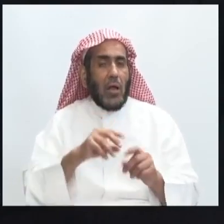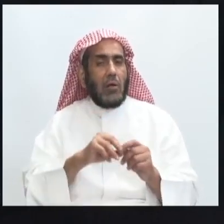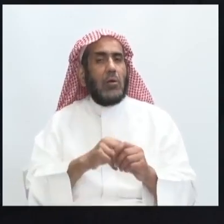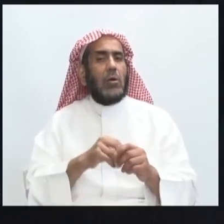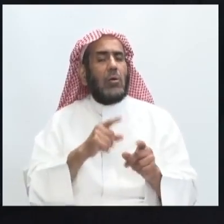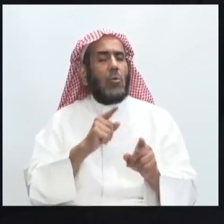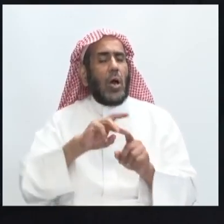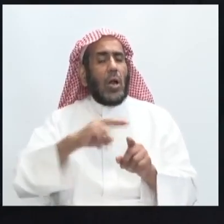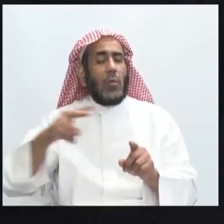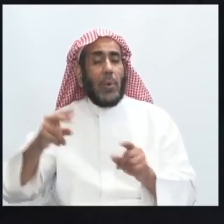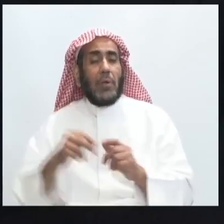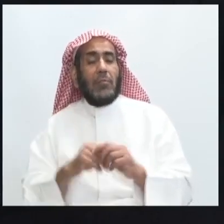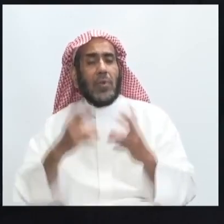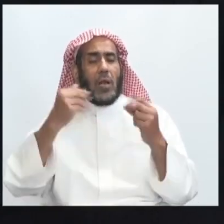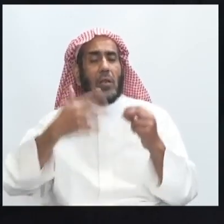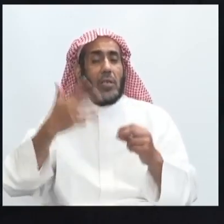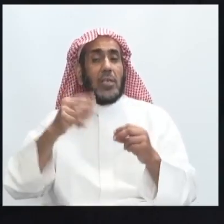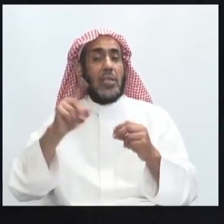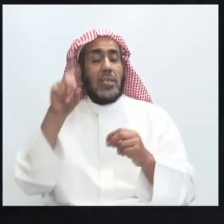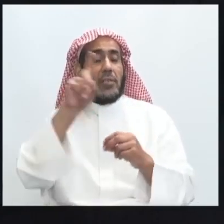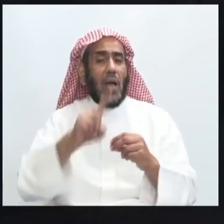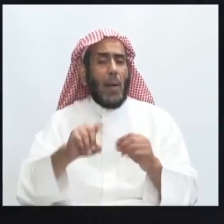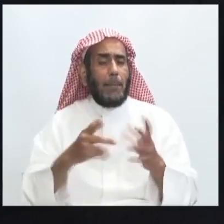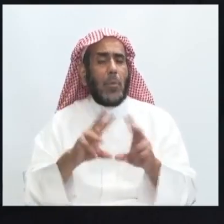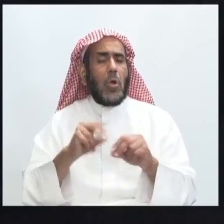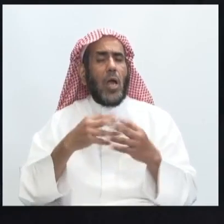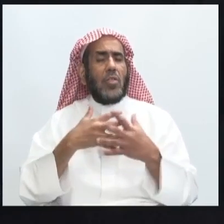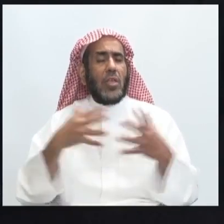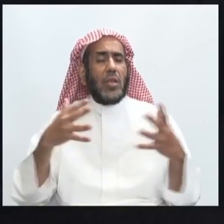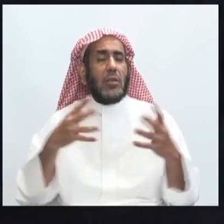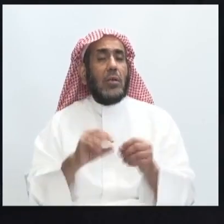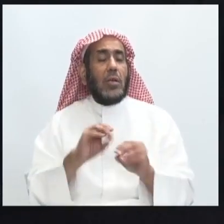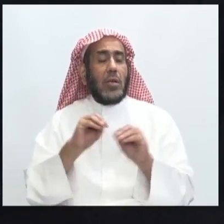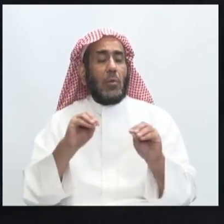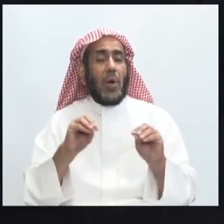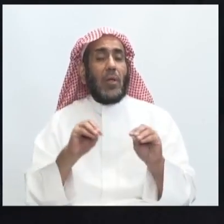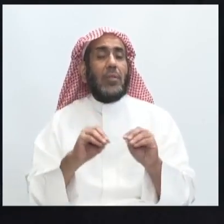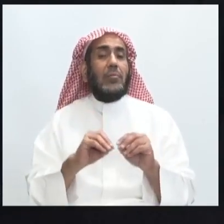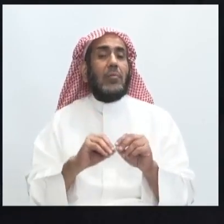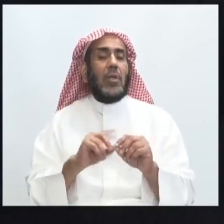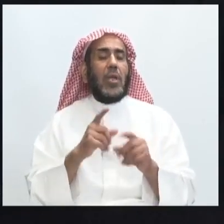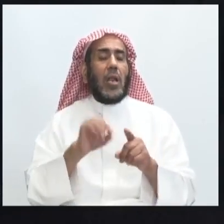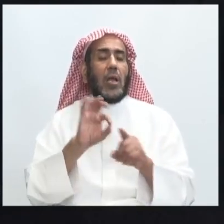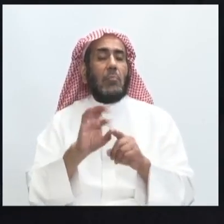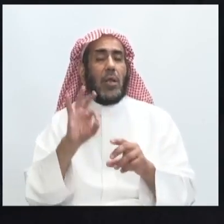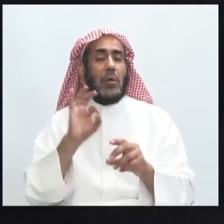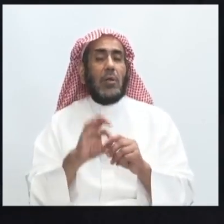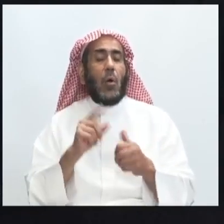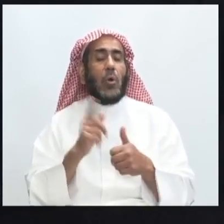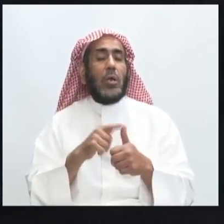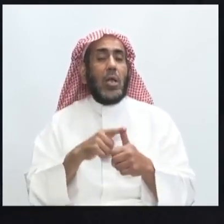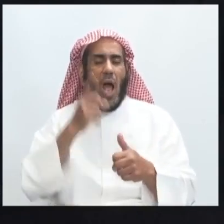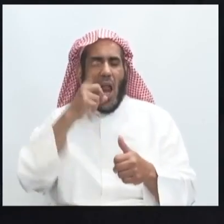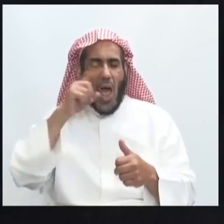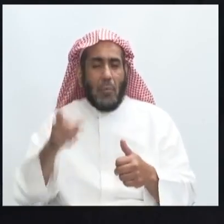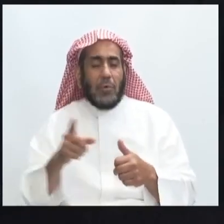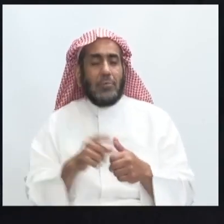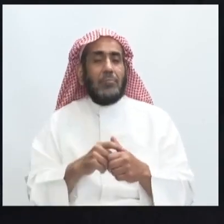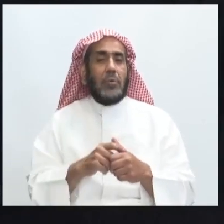اغراض بلاغيه فان الاغراض البلاغيه الاستفهام ايضا كثيره لكننا نذكر بعض هذه الاغراض او منها اولا الامر